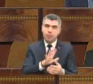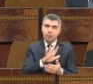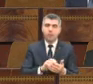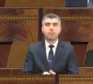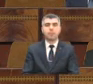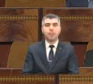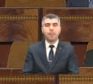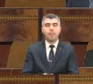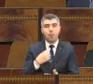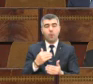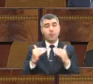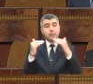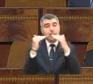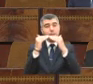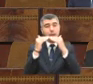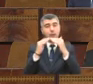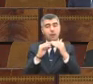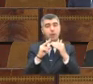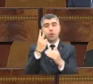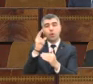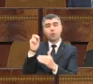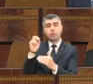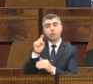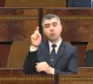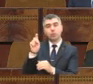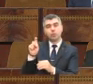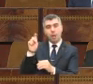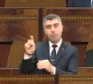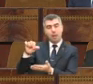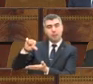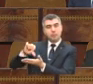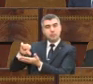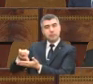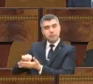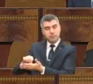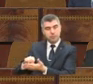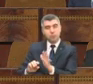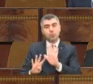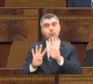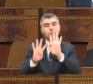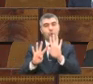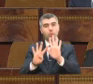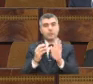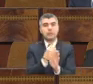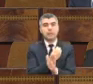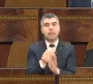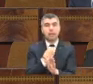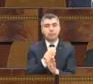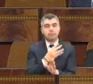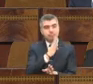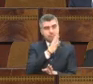طاطا في 20 جامعة ترابية وفي 7 أطباء عامون. سيد